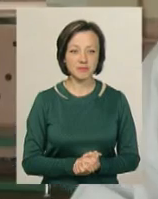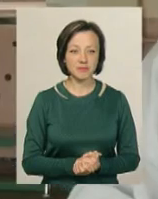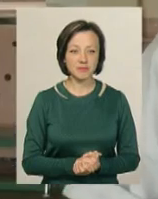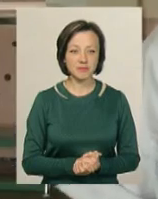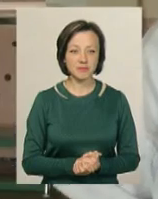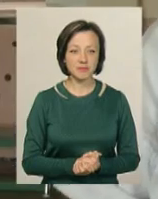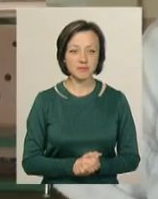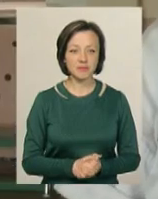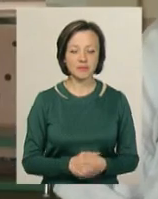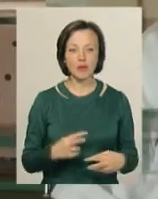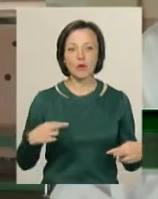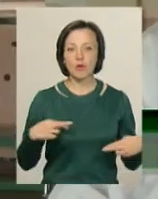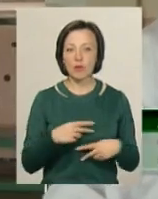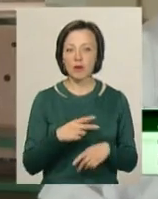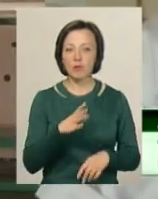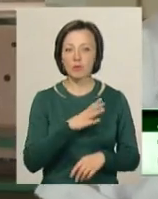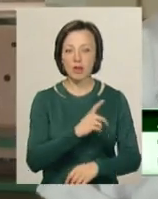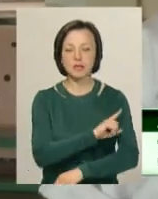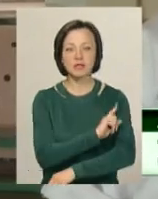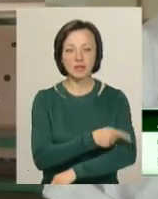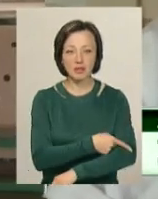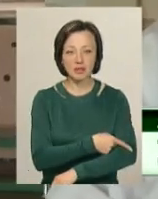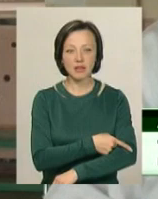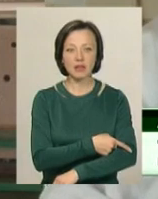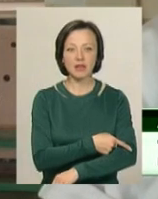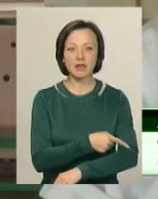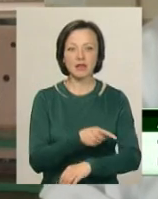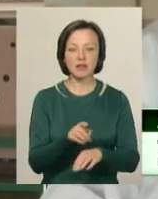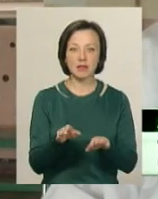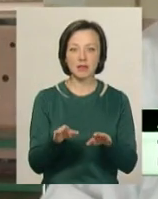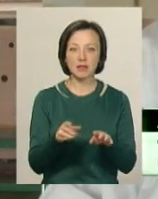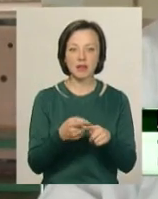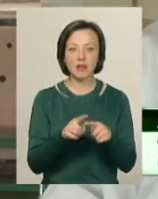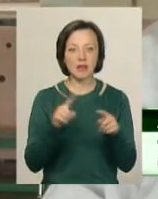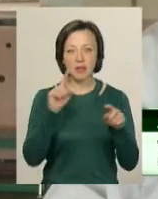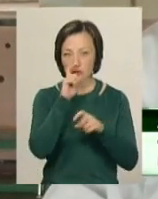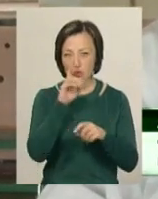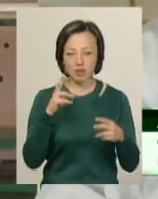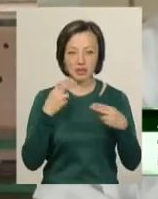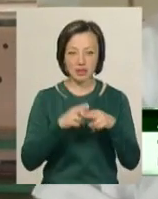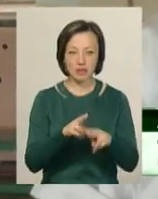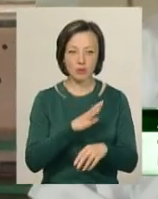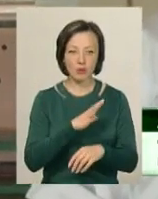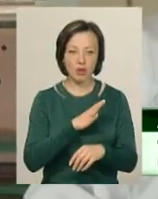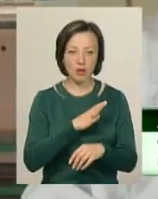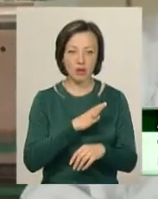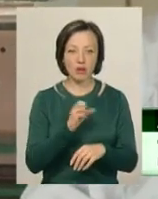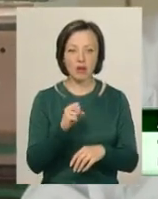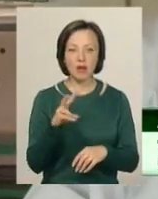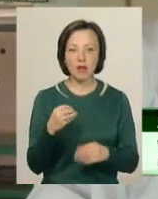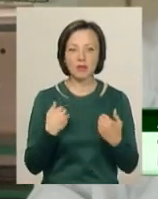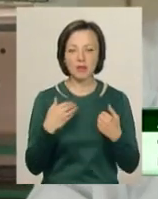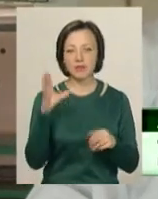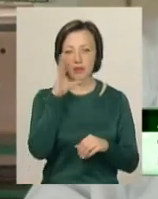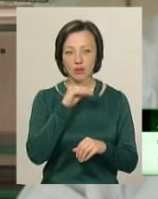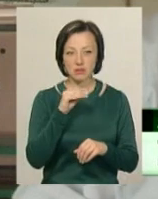Угорка була досить таки, якби сильно зміщувалася, досить таки непогана техніка в неї була. Проте мені